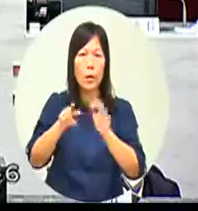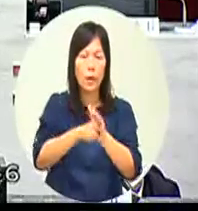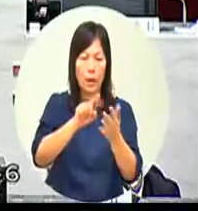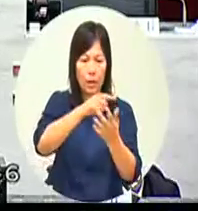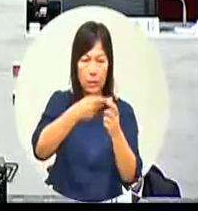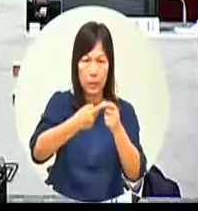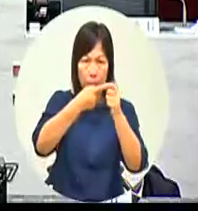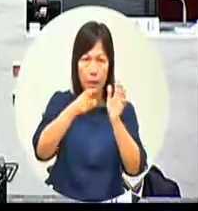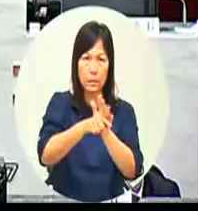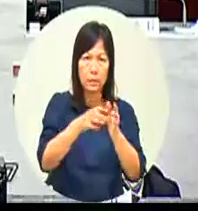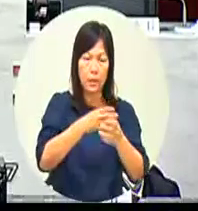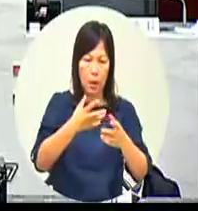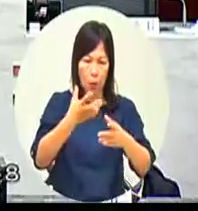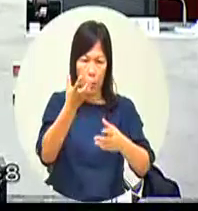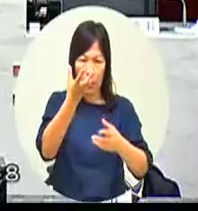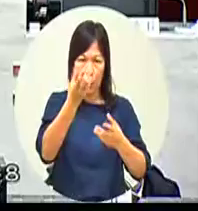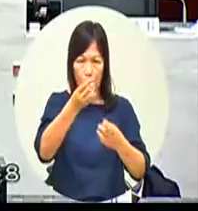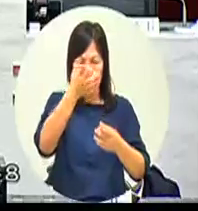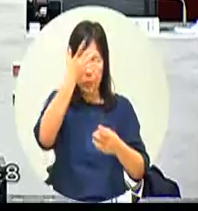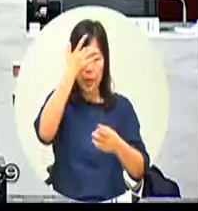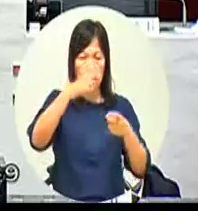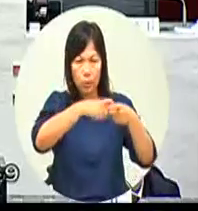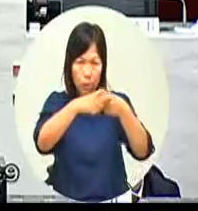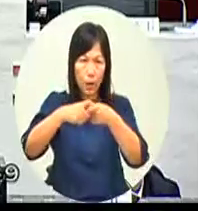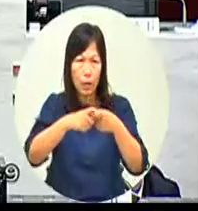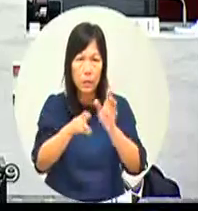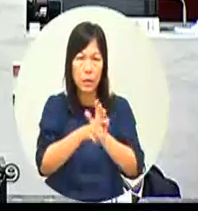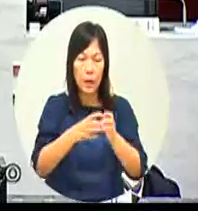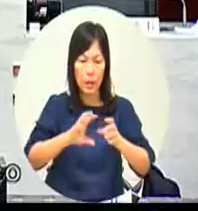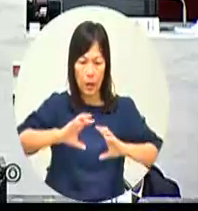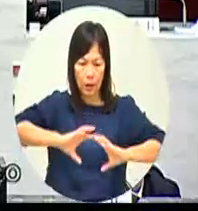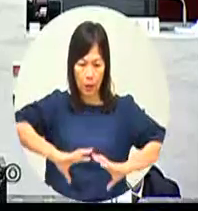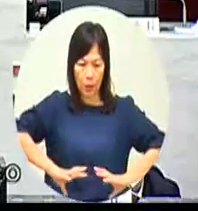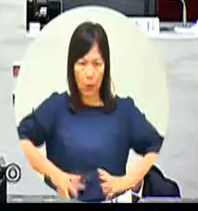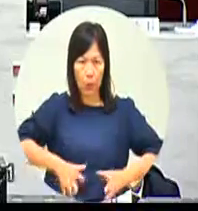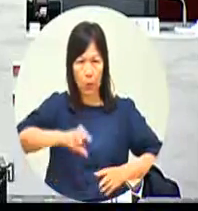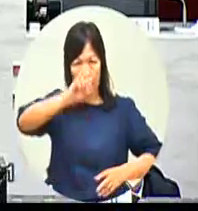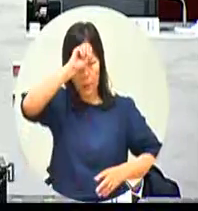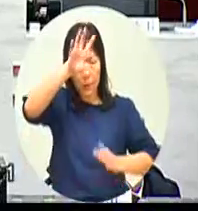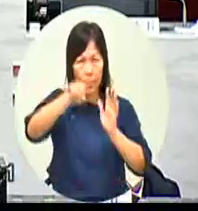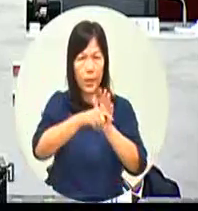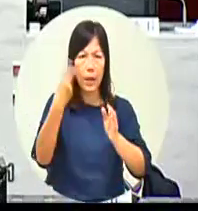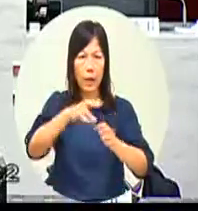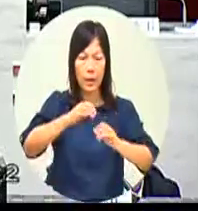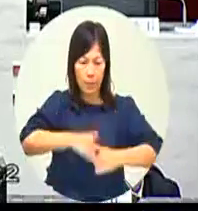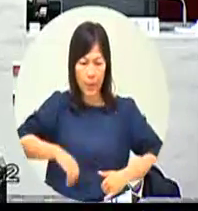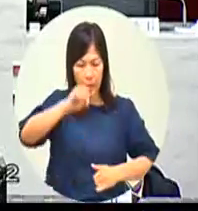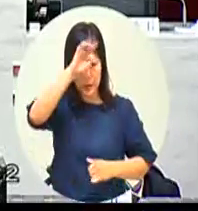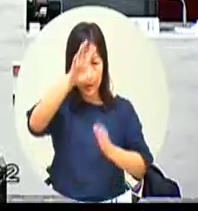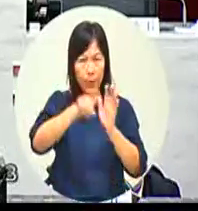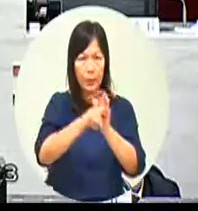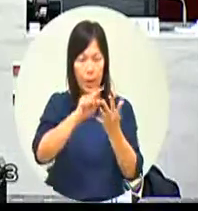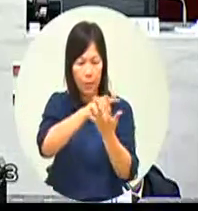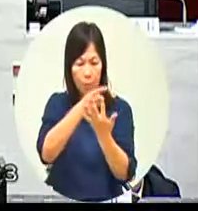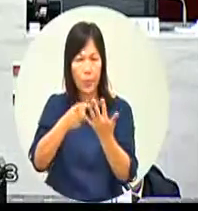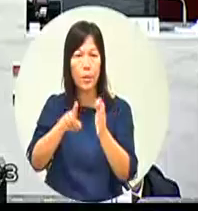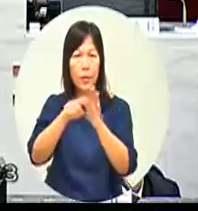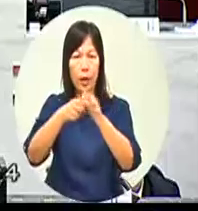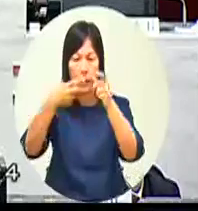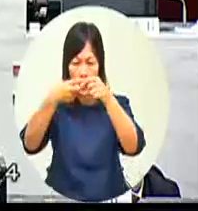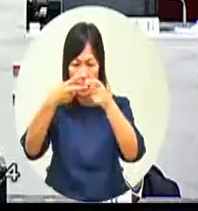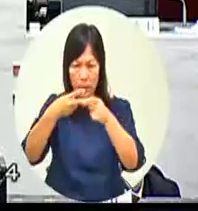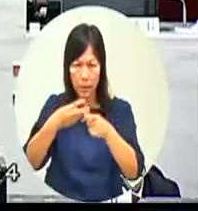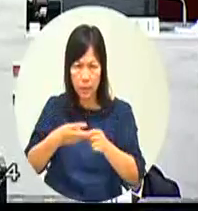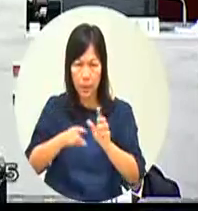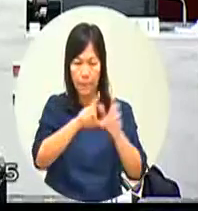是无党团联盟、中国国民党团以及民主进步党团，依这样的顺序，每个党